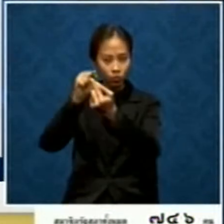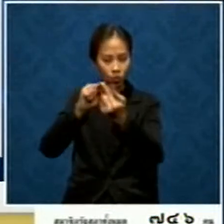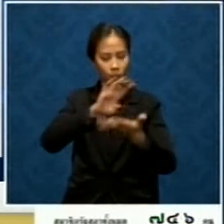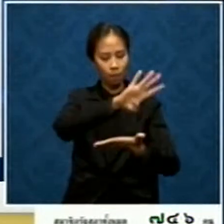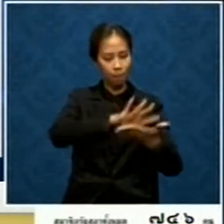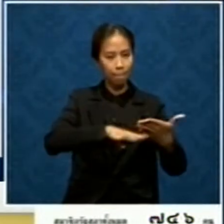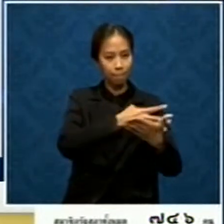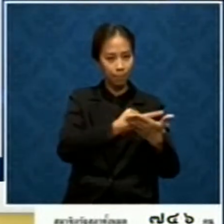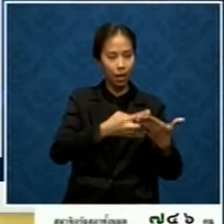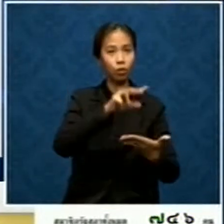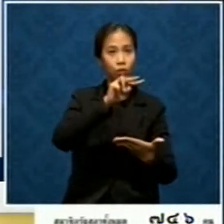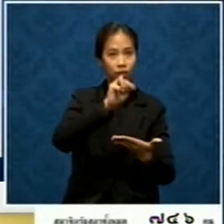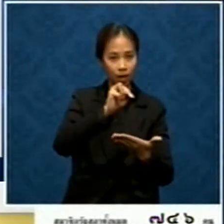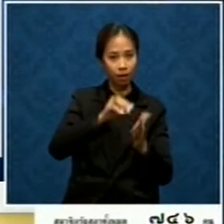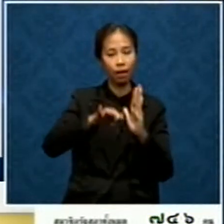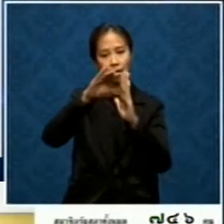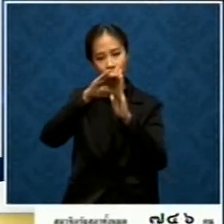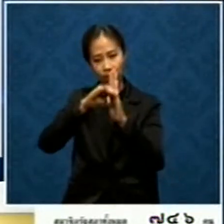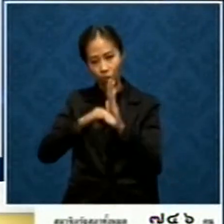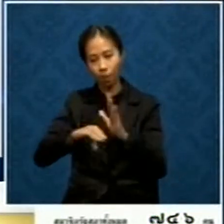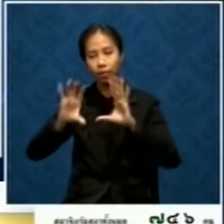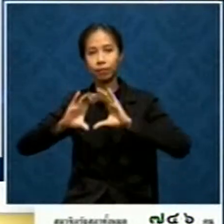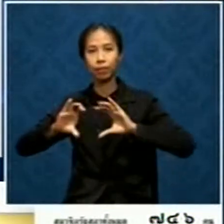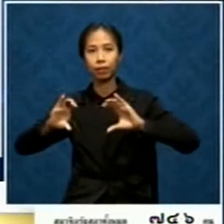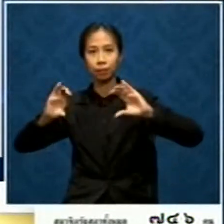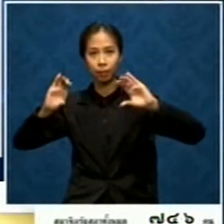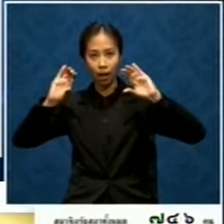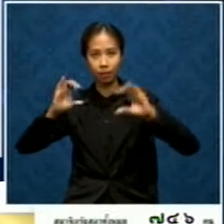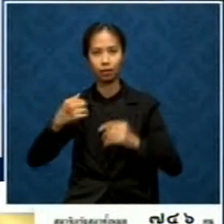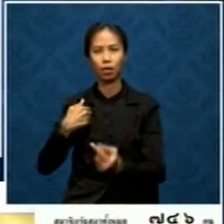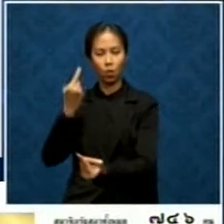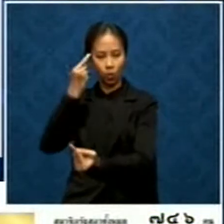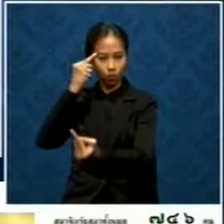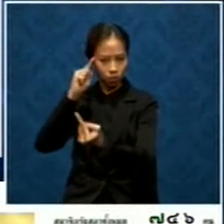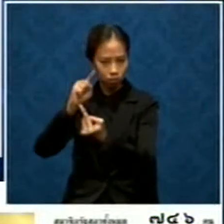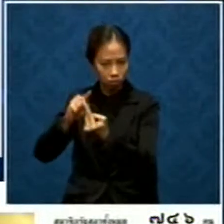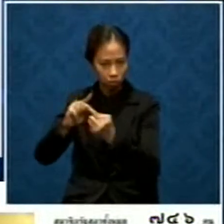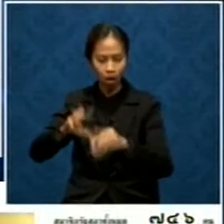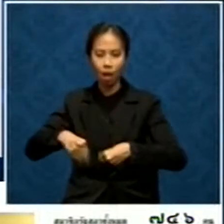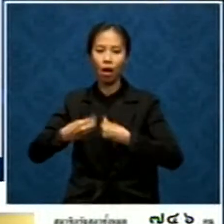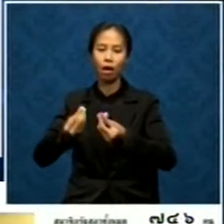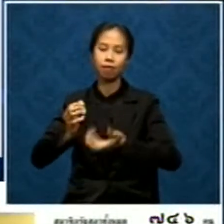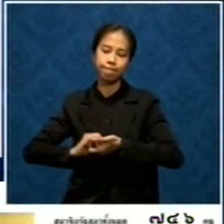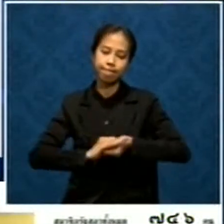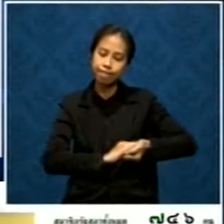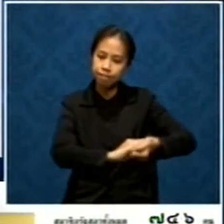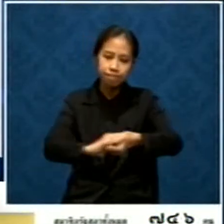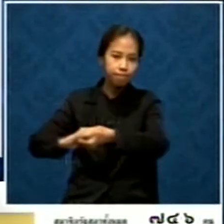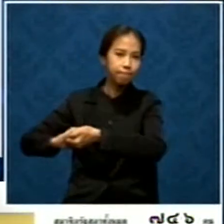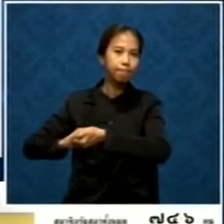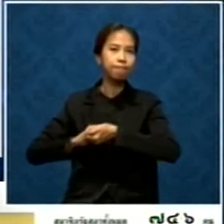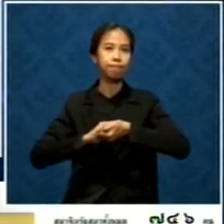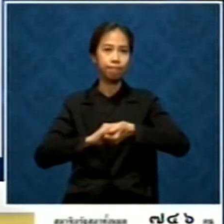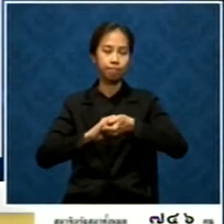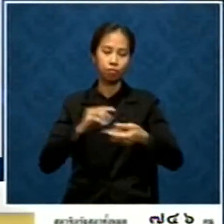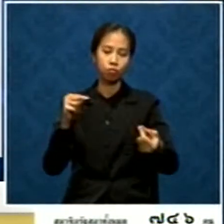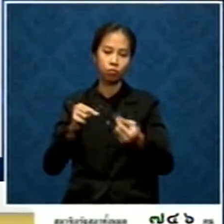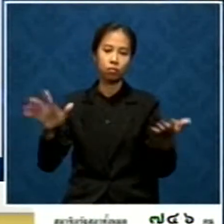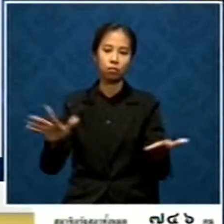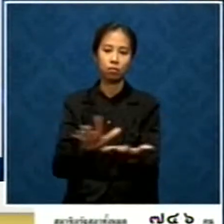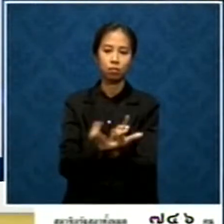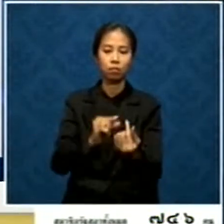สตร์และนโยบายของรัฐบาลที่จะมุ่งมั่นสร้างความสามัคคีปรองดองให้เกิดขึ้นในสังคมไทย